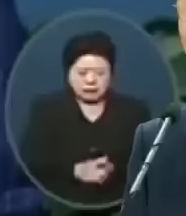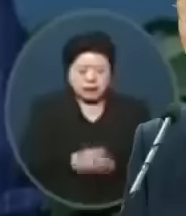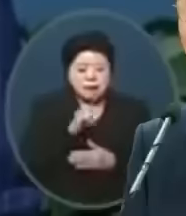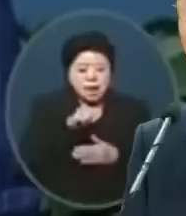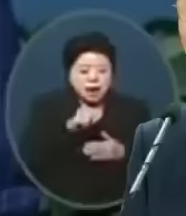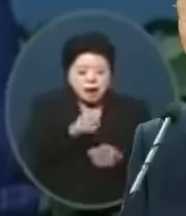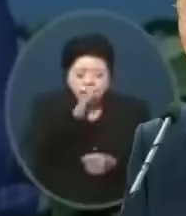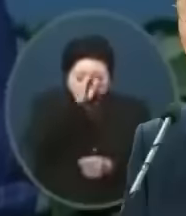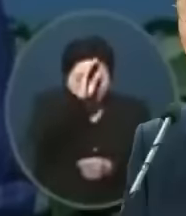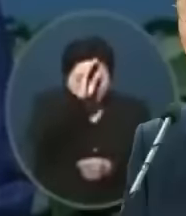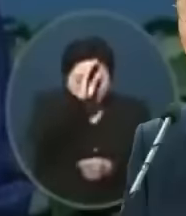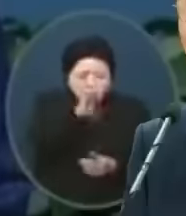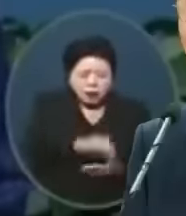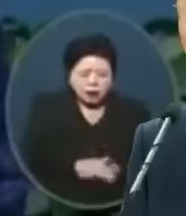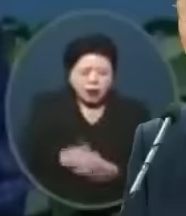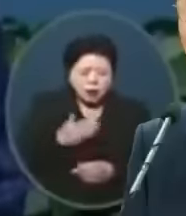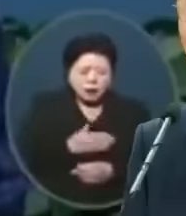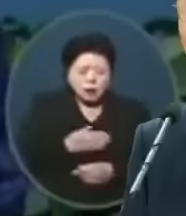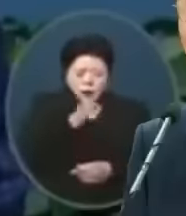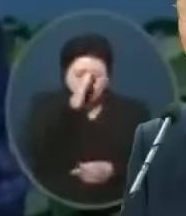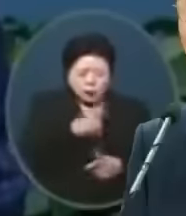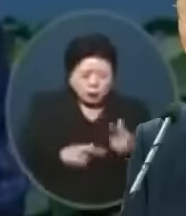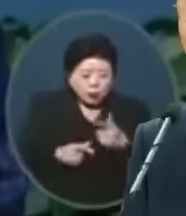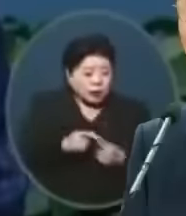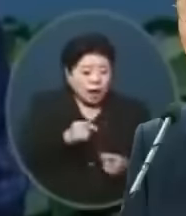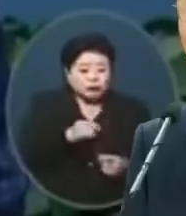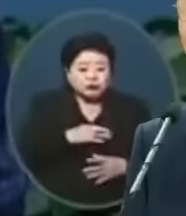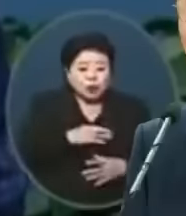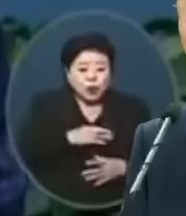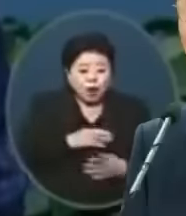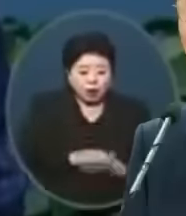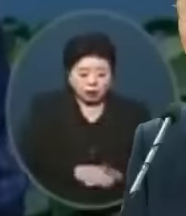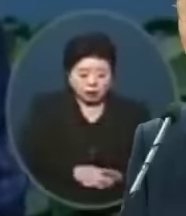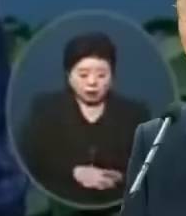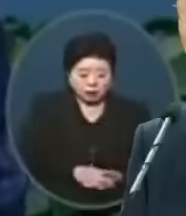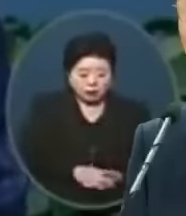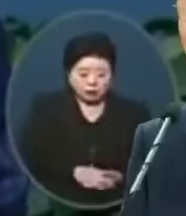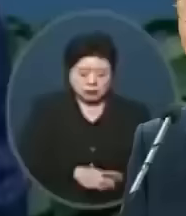마음의 병이 육신의 병보다 더 무서운 것입니다.